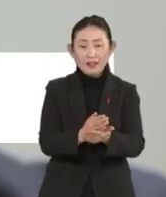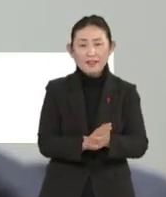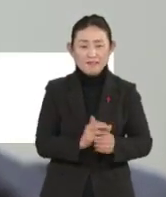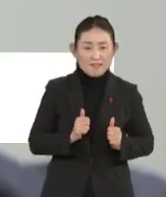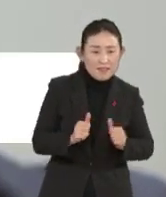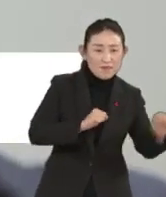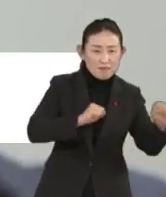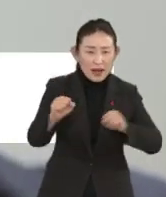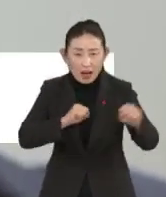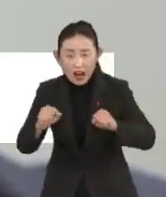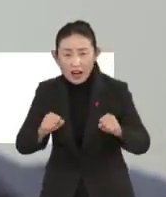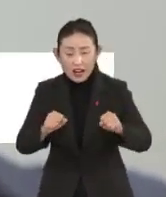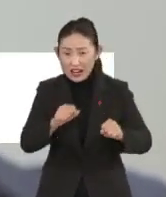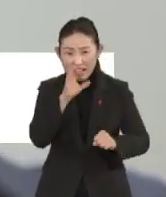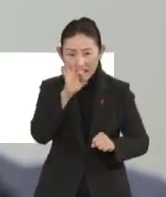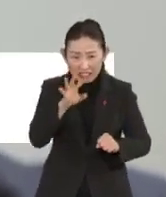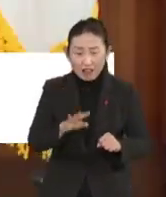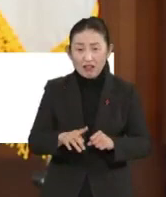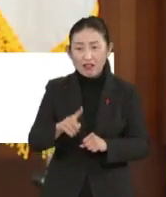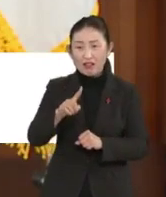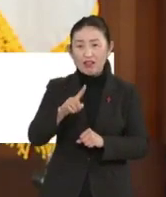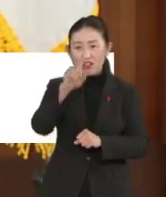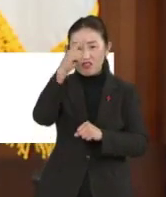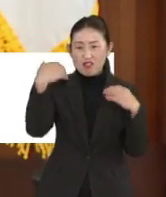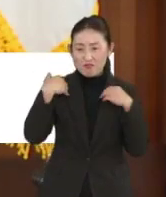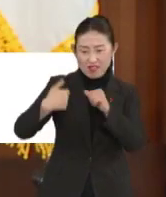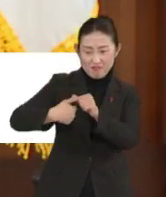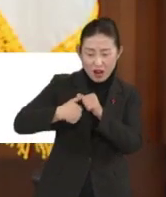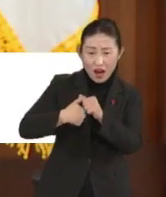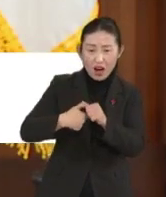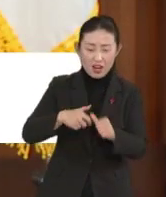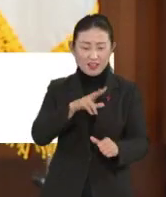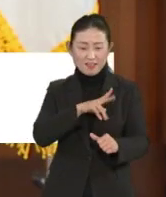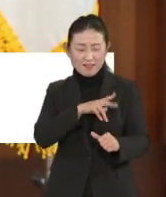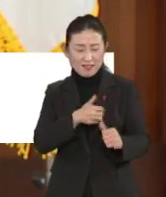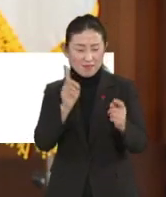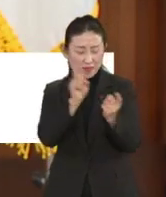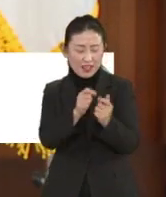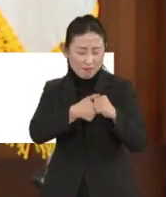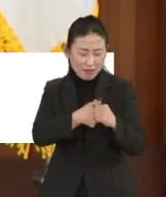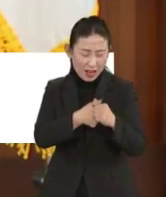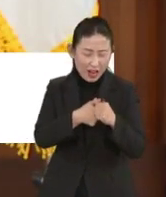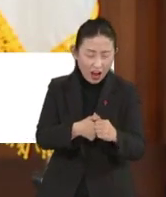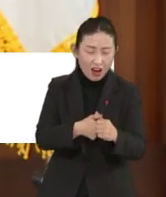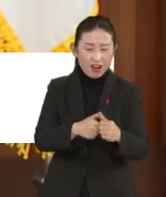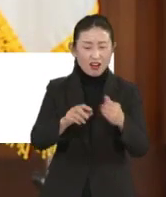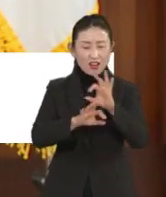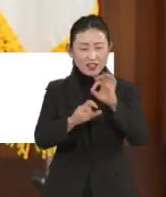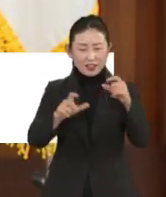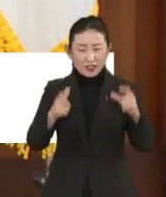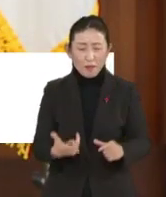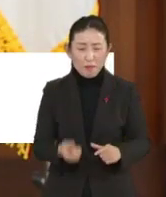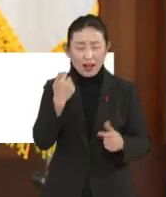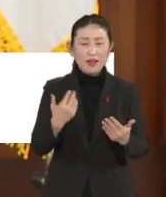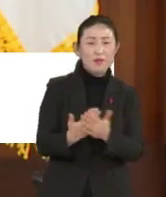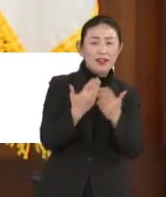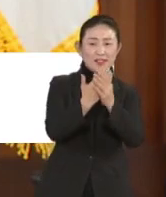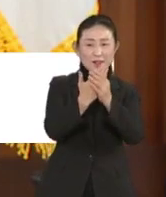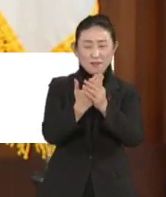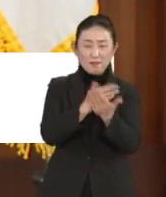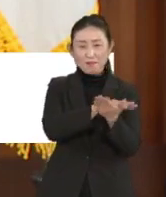안 되면 중앙부처나 안 되면 정치권이라도 가서 정말 우리 사천을 빨리 좀